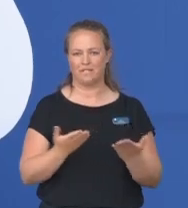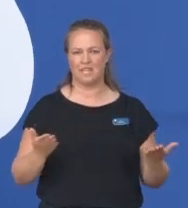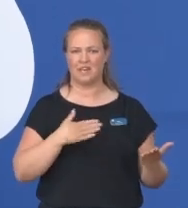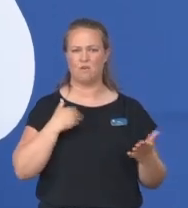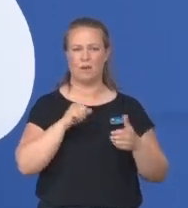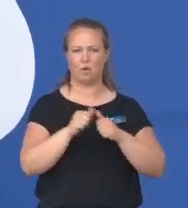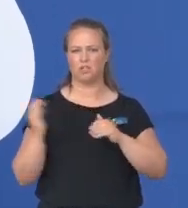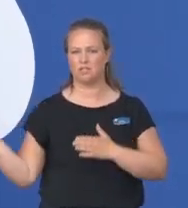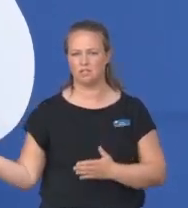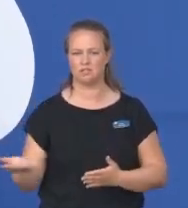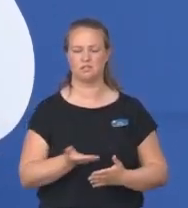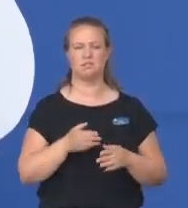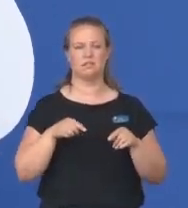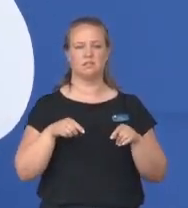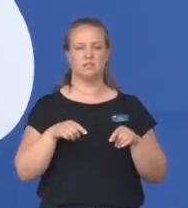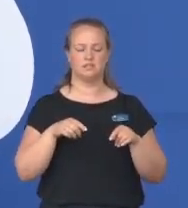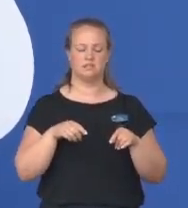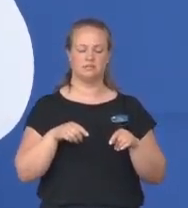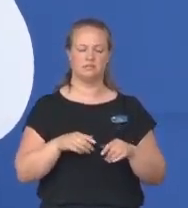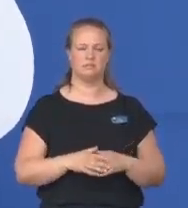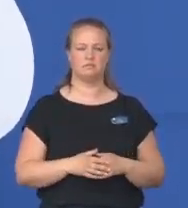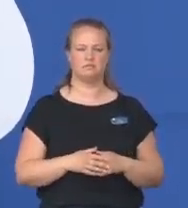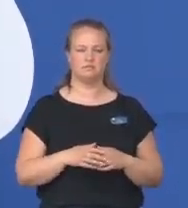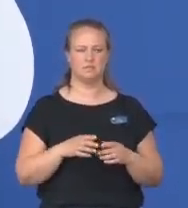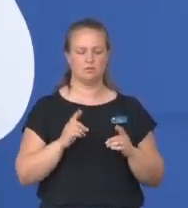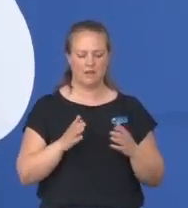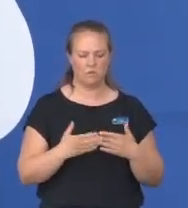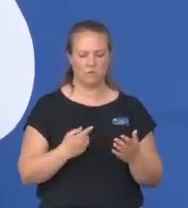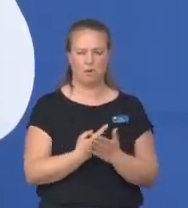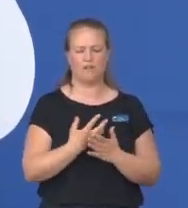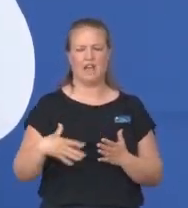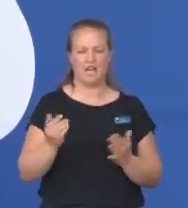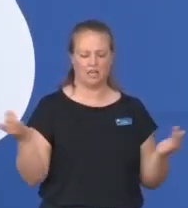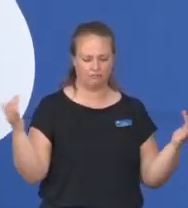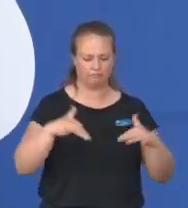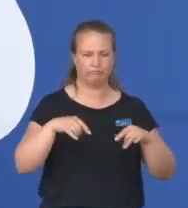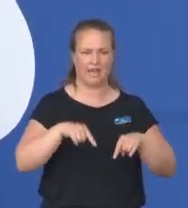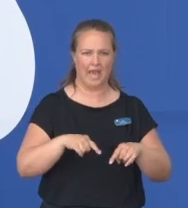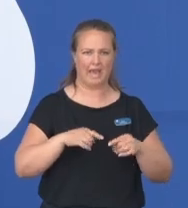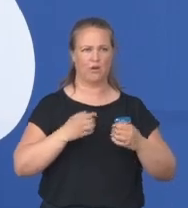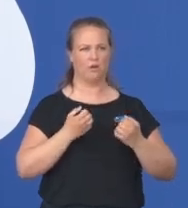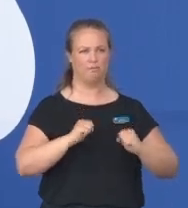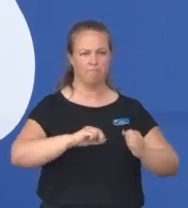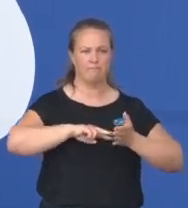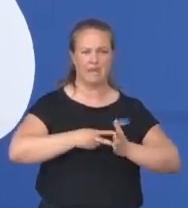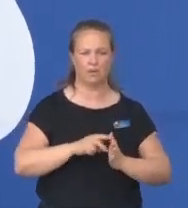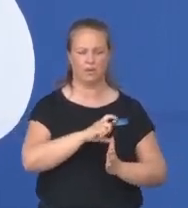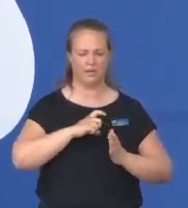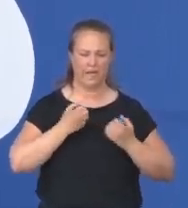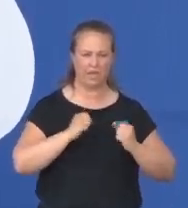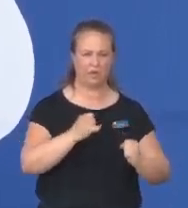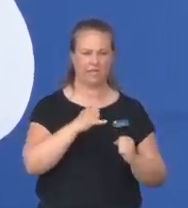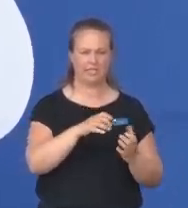partners som möjliggör den här veckan. Så att vi alla kan vara här och samlas och engagera oss i vårt samhälle och